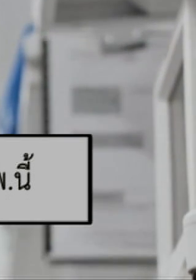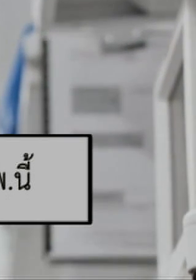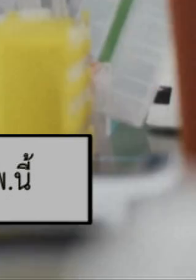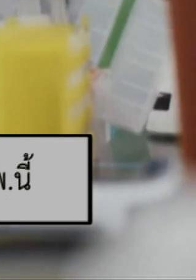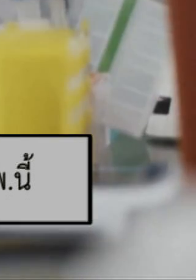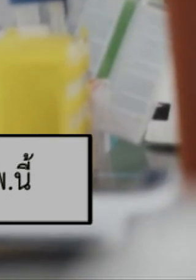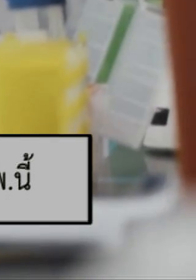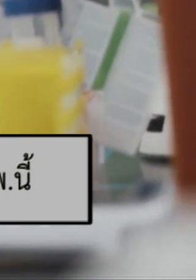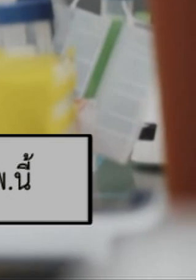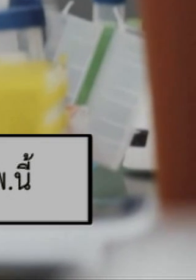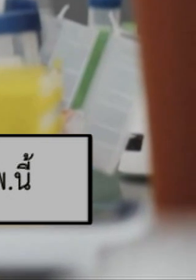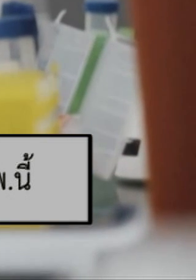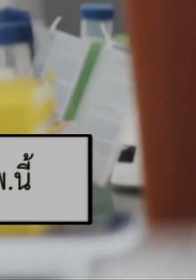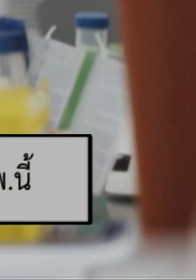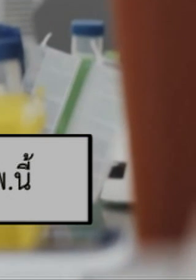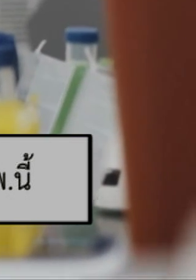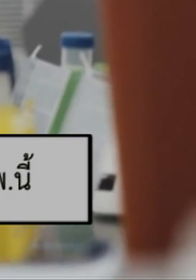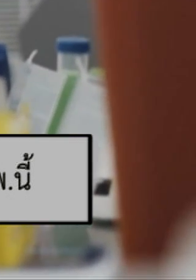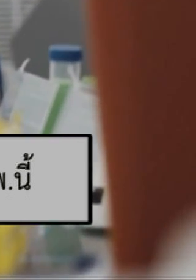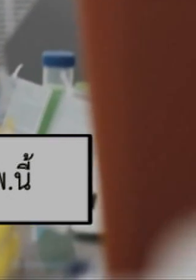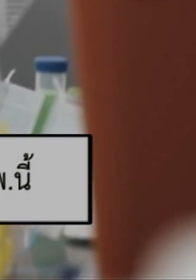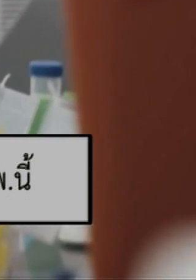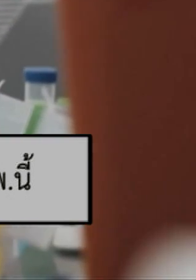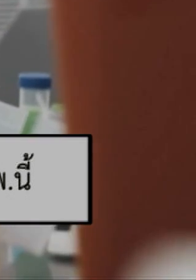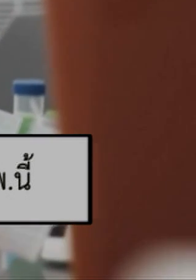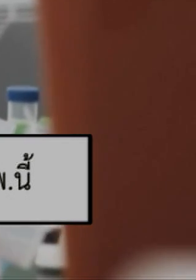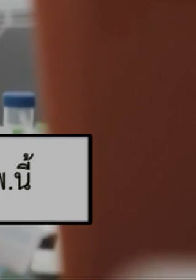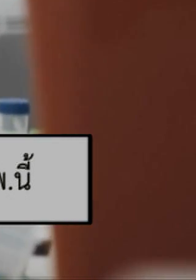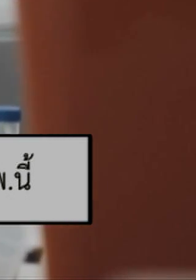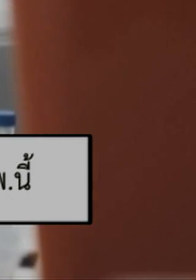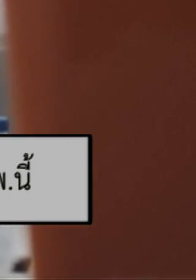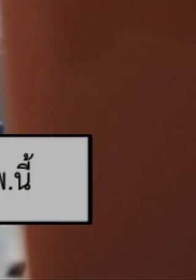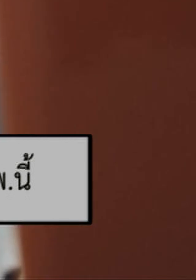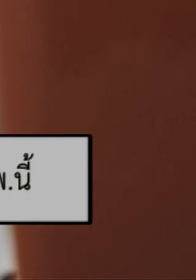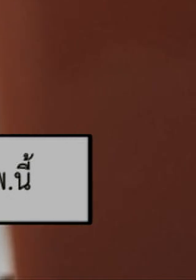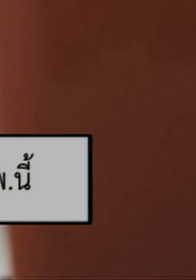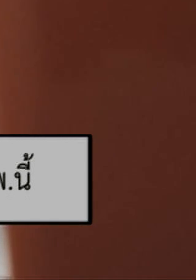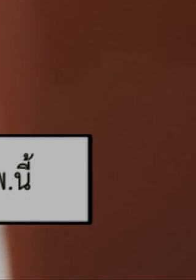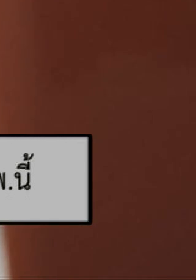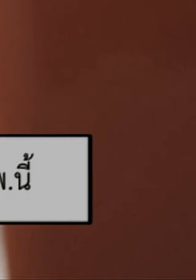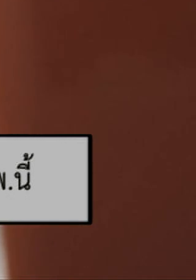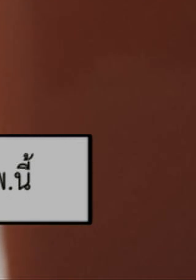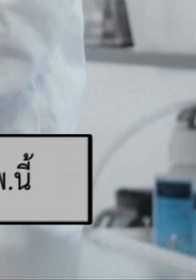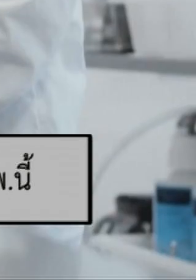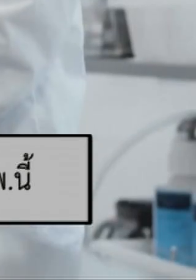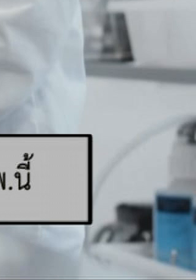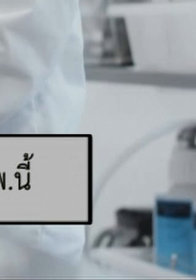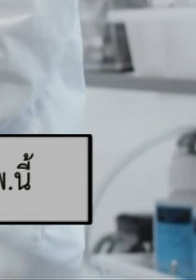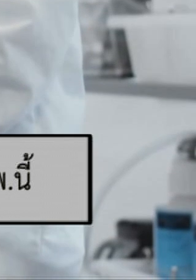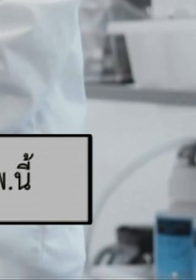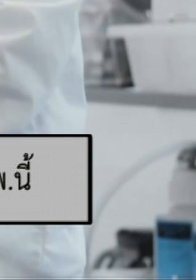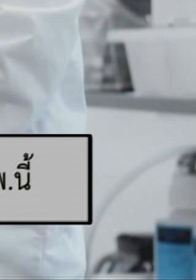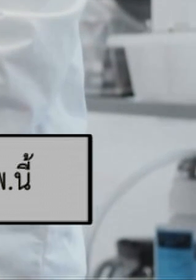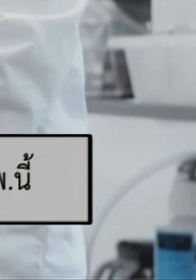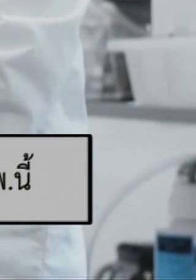ที่นิติธาดาถ่ายโอนเทคโนโลยีให้กับทางสยามไบโอไซเอนซ์นั่นเองนะคะที่นี่เริ่มของประเด็นวัคซีนที่